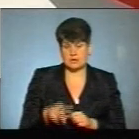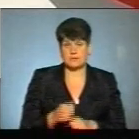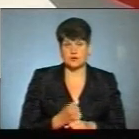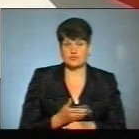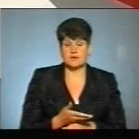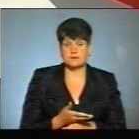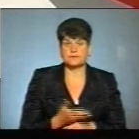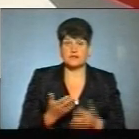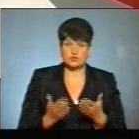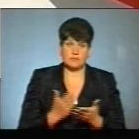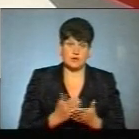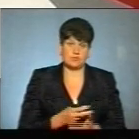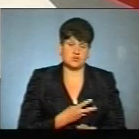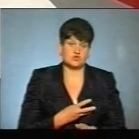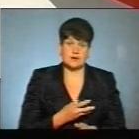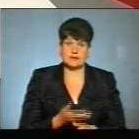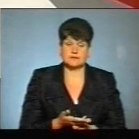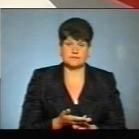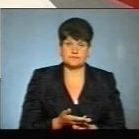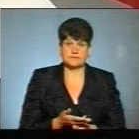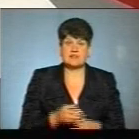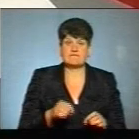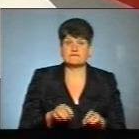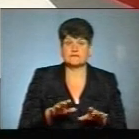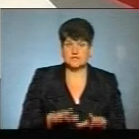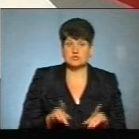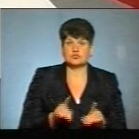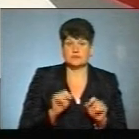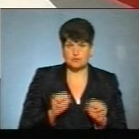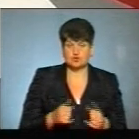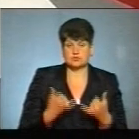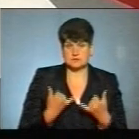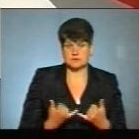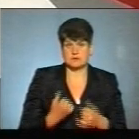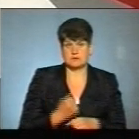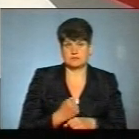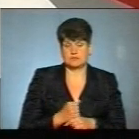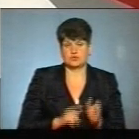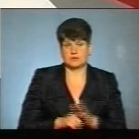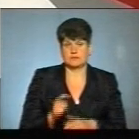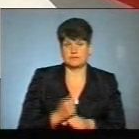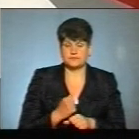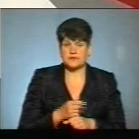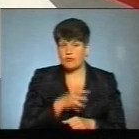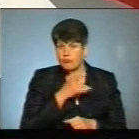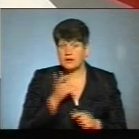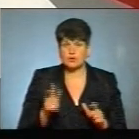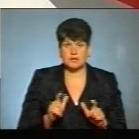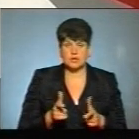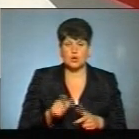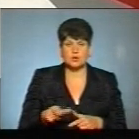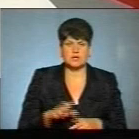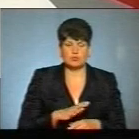працювати, якщо мають бажання і вирішили, що вони можуть вже і сьогодні приступити до роботи. В період карантину люди, які